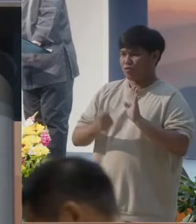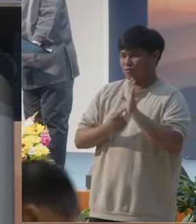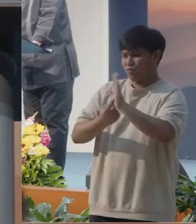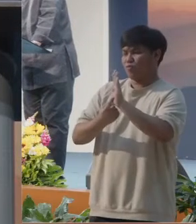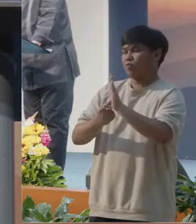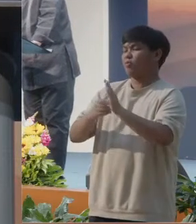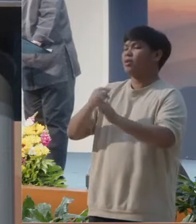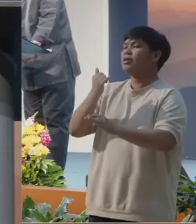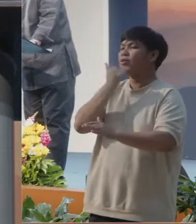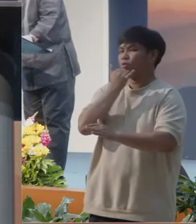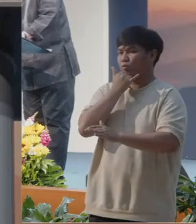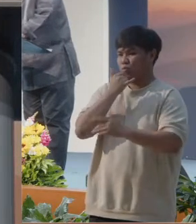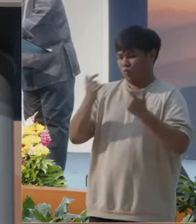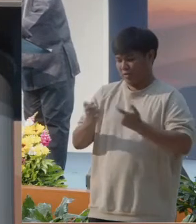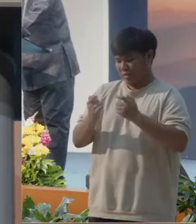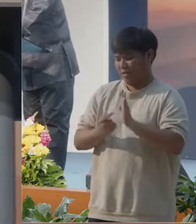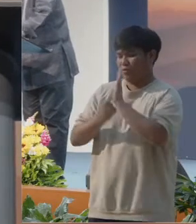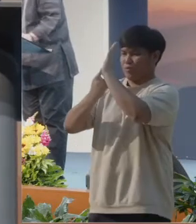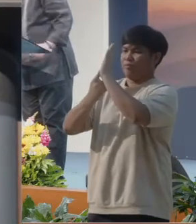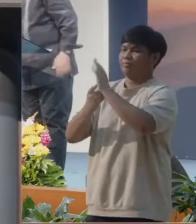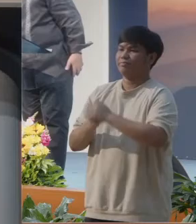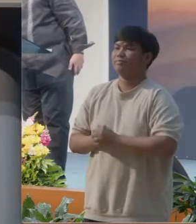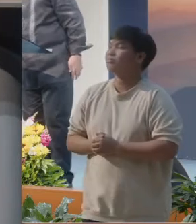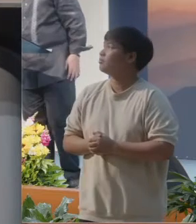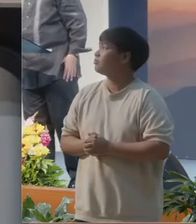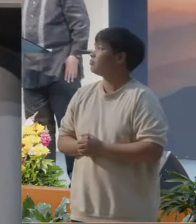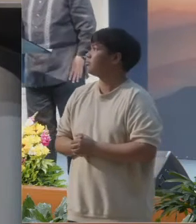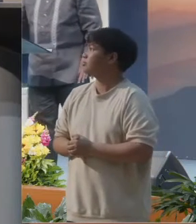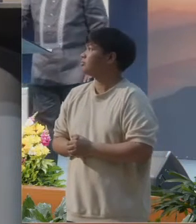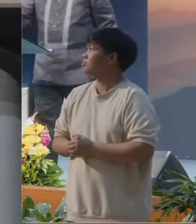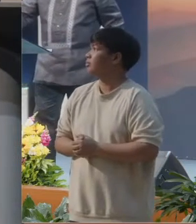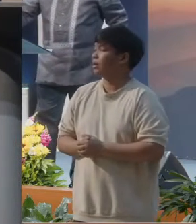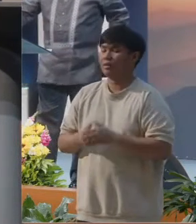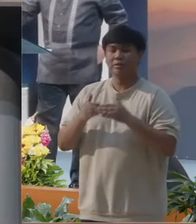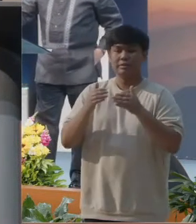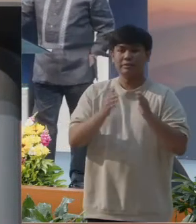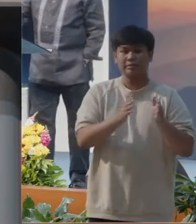mistake. Ang isa pa po ay alam natin ang taong